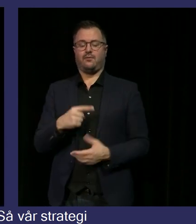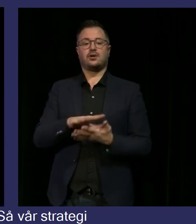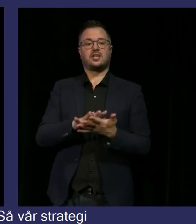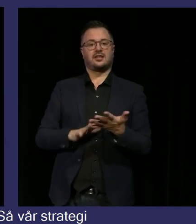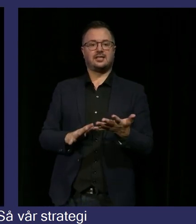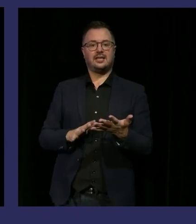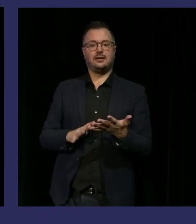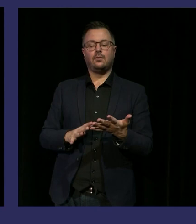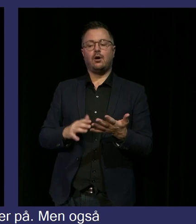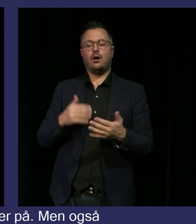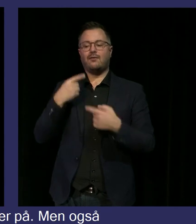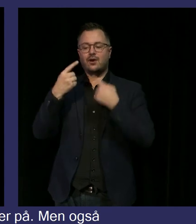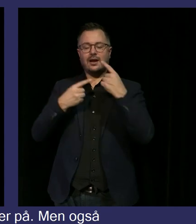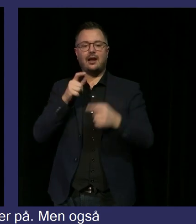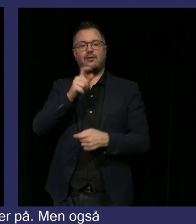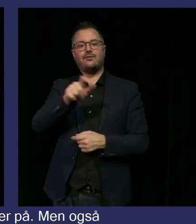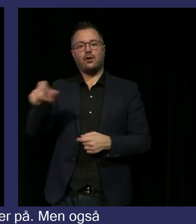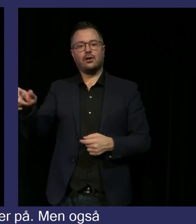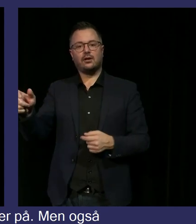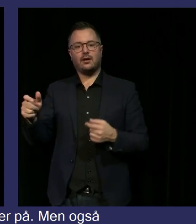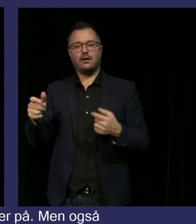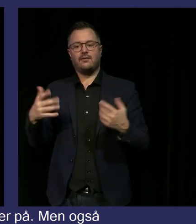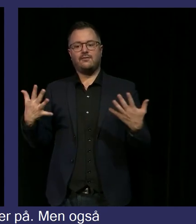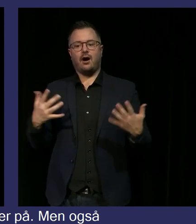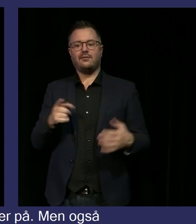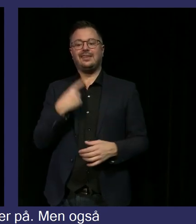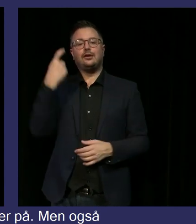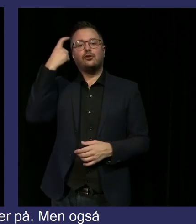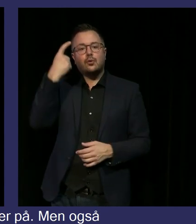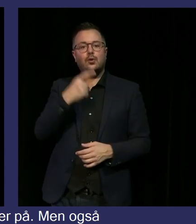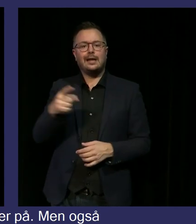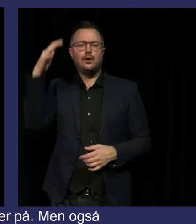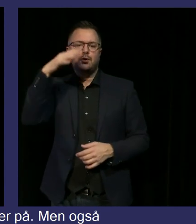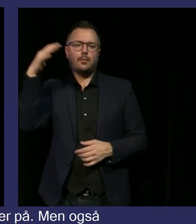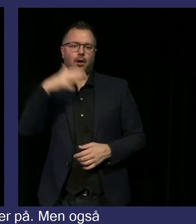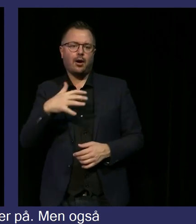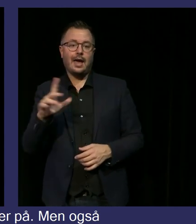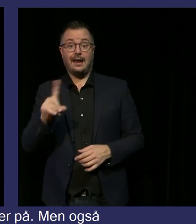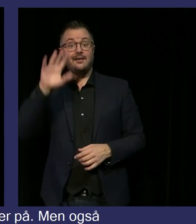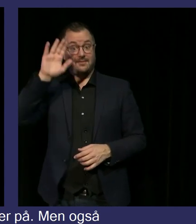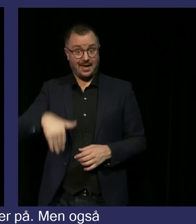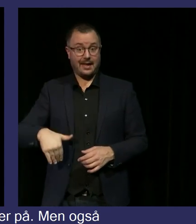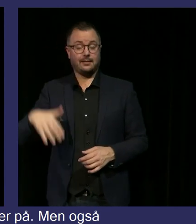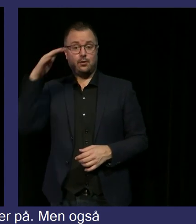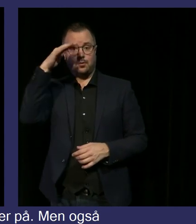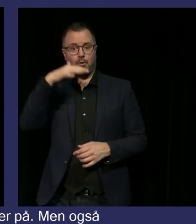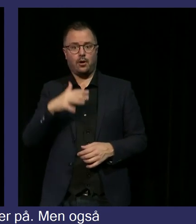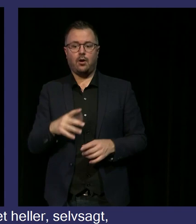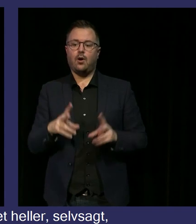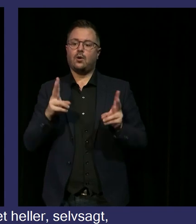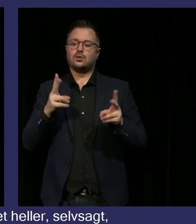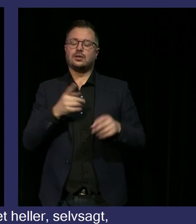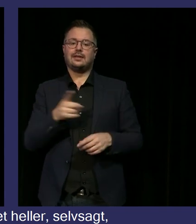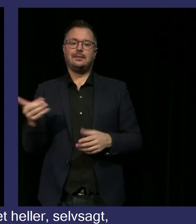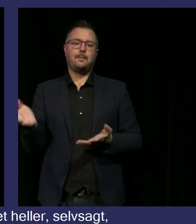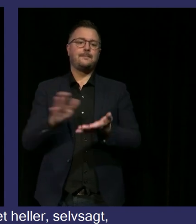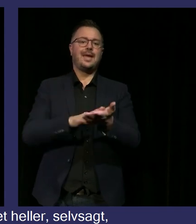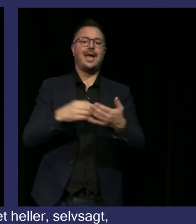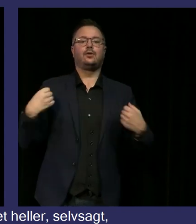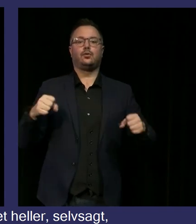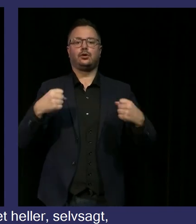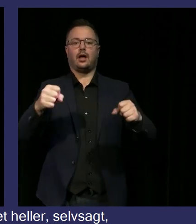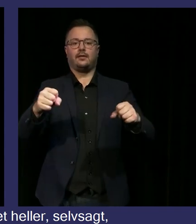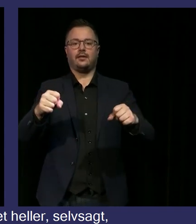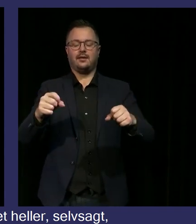tiden fortelle folk det som vi tror de lurer på og vet de lurer på, men også når vi ute og ber folk om å bidra selv I en dugnad, og det ikke tilfellig at vi valgte